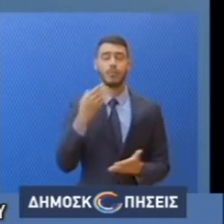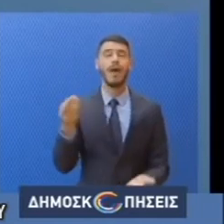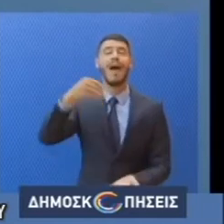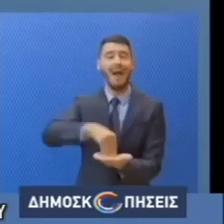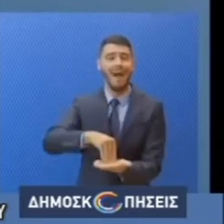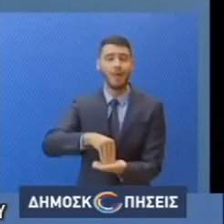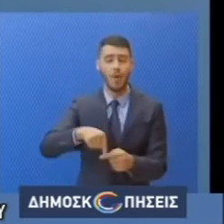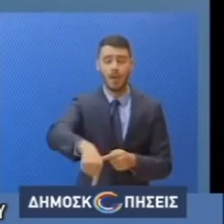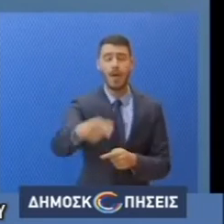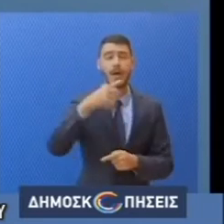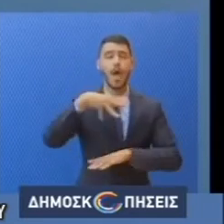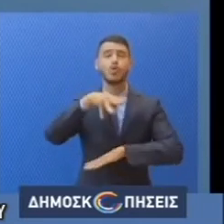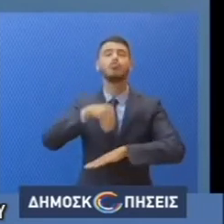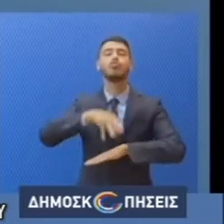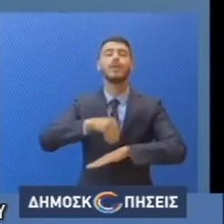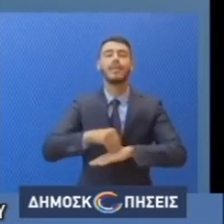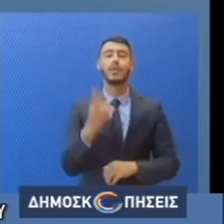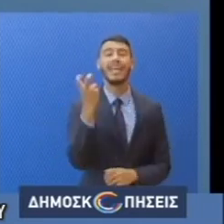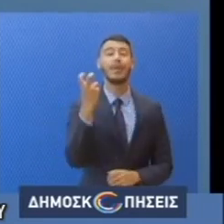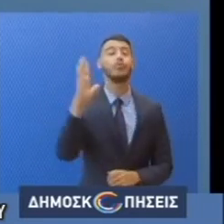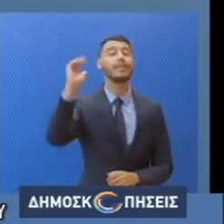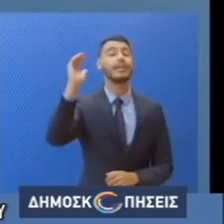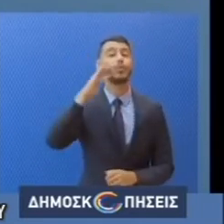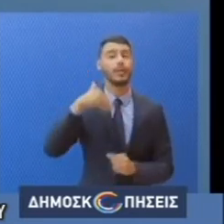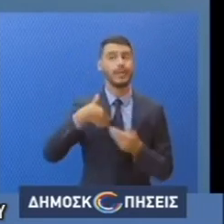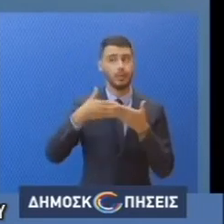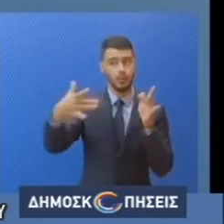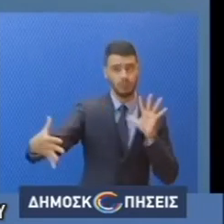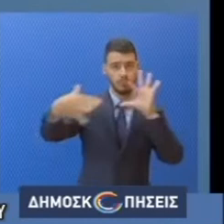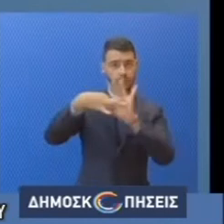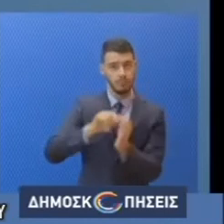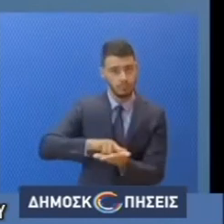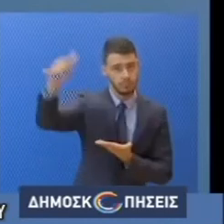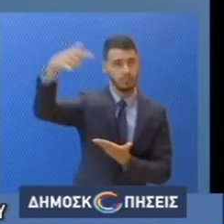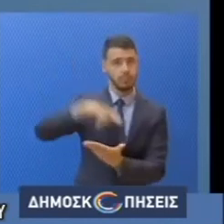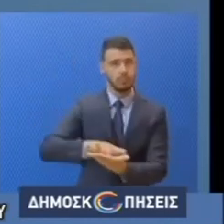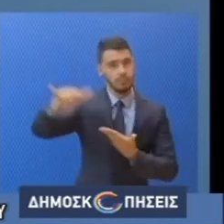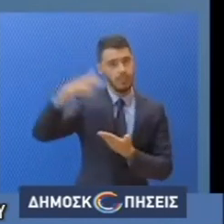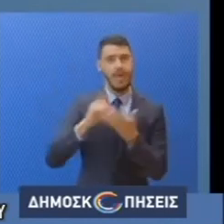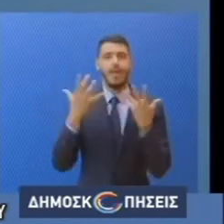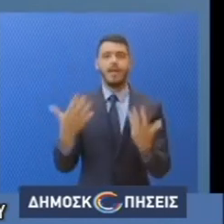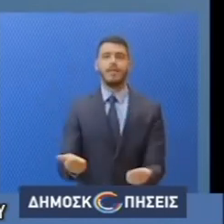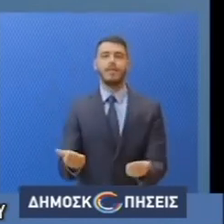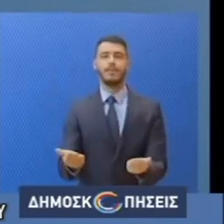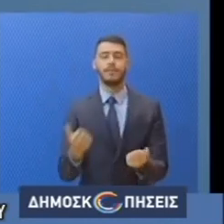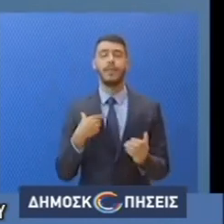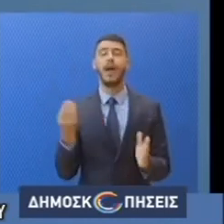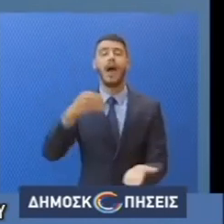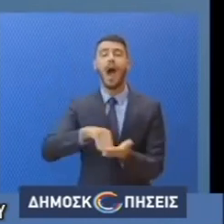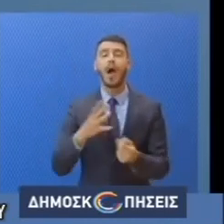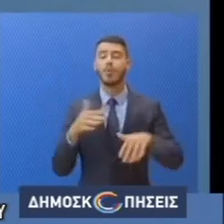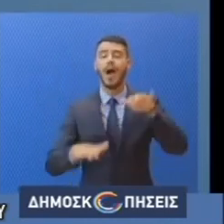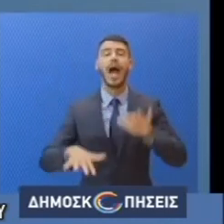τις απευθείας πτήσεις από τη Σουηδία από τις 22 Ιουλίου 2020. Παράλληλα, ανάλογα με την εξέλιξη